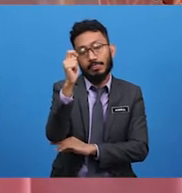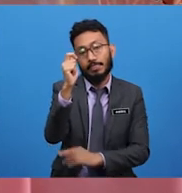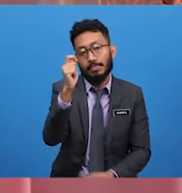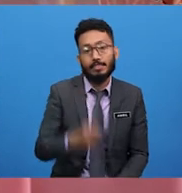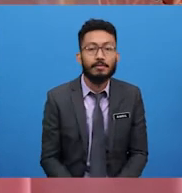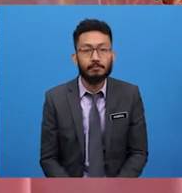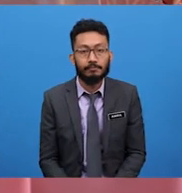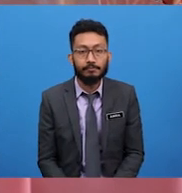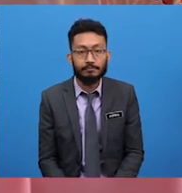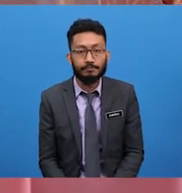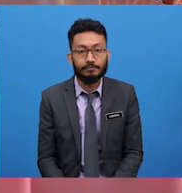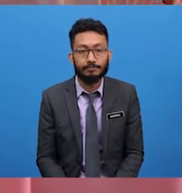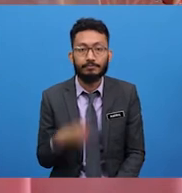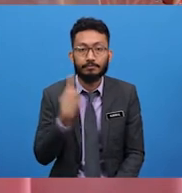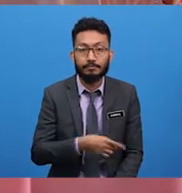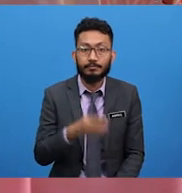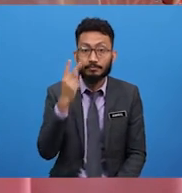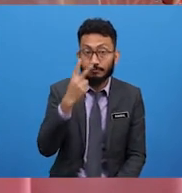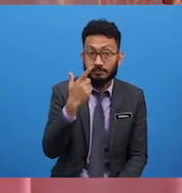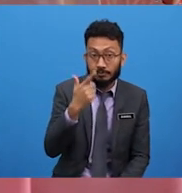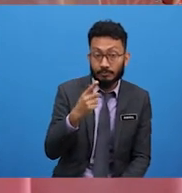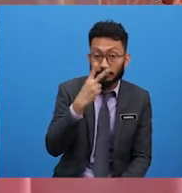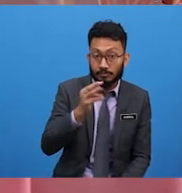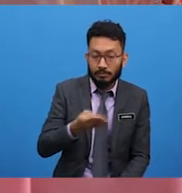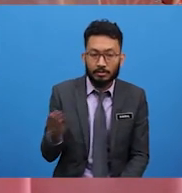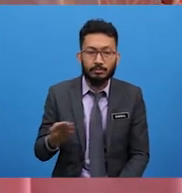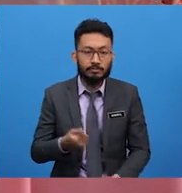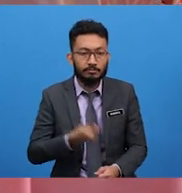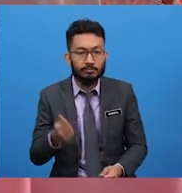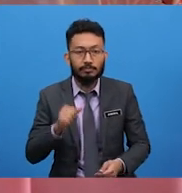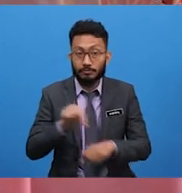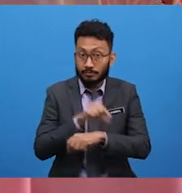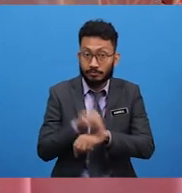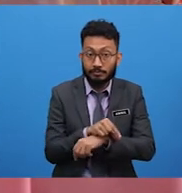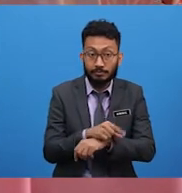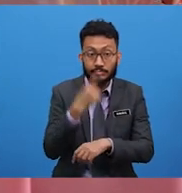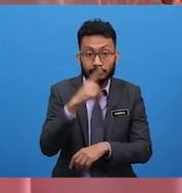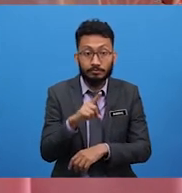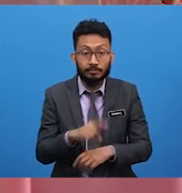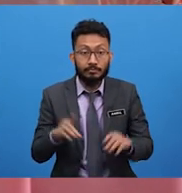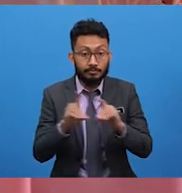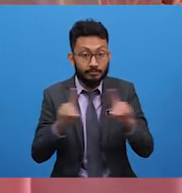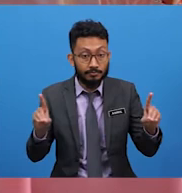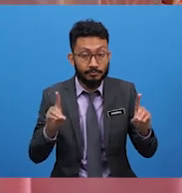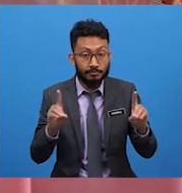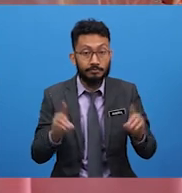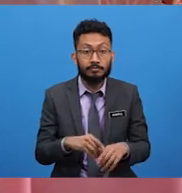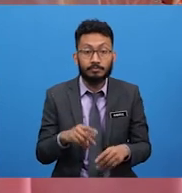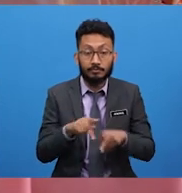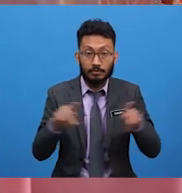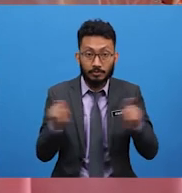Sekarang, mari kita lihat bahan dan alat yang digunakan untuk mendraft pola.